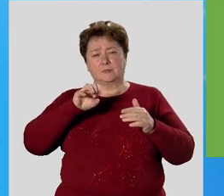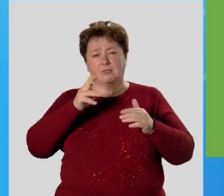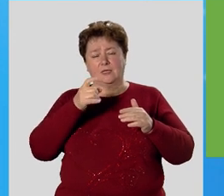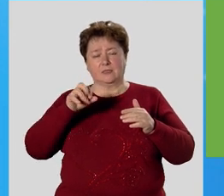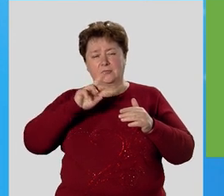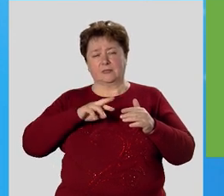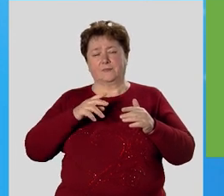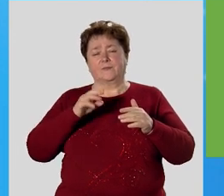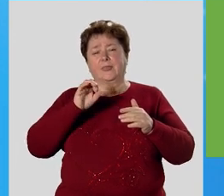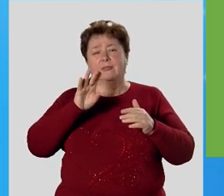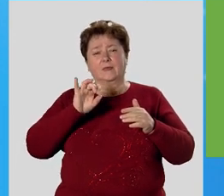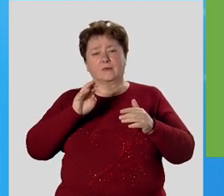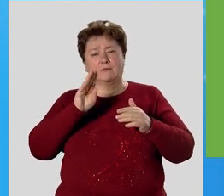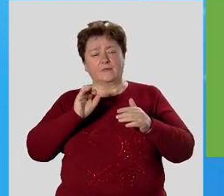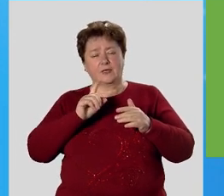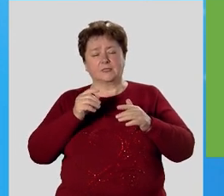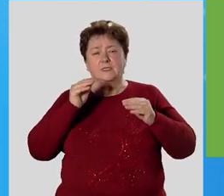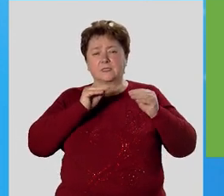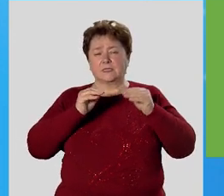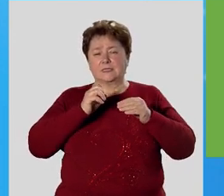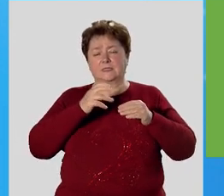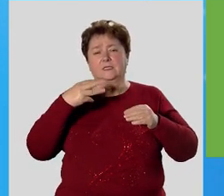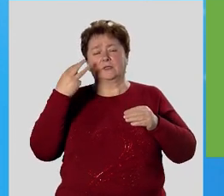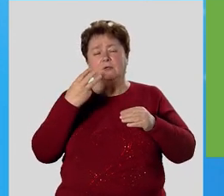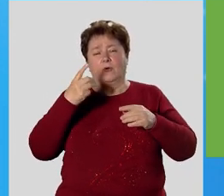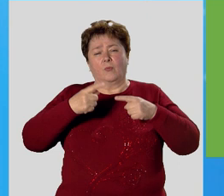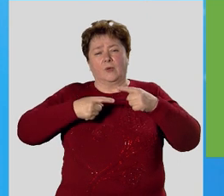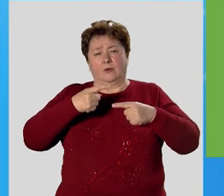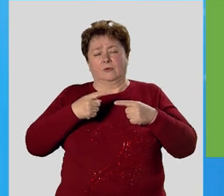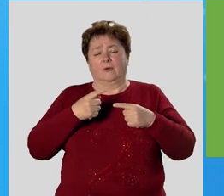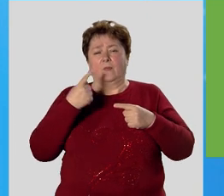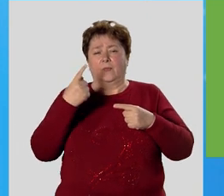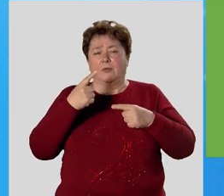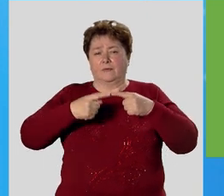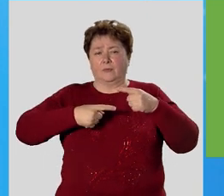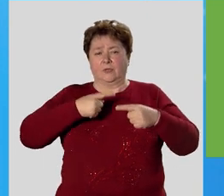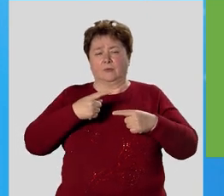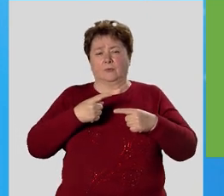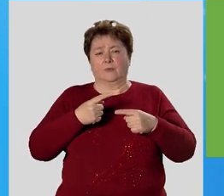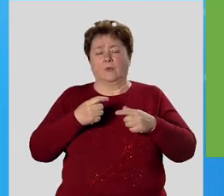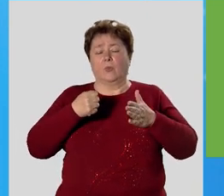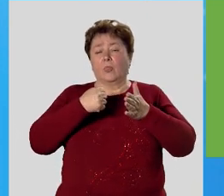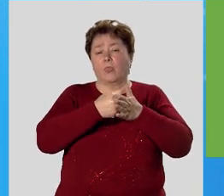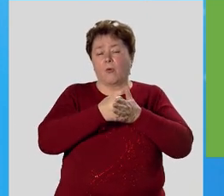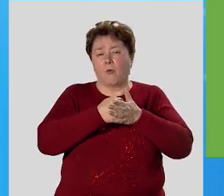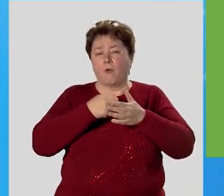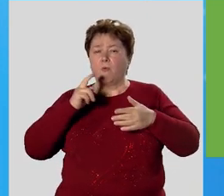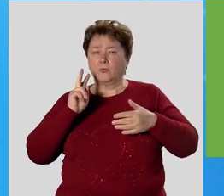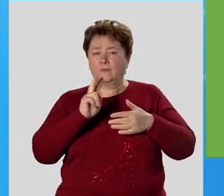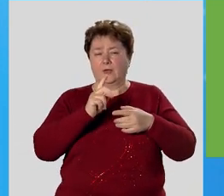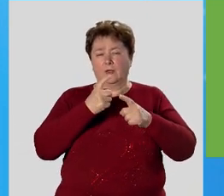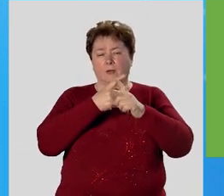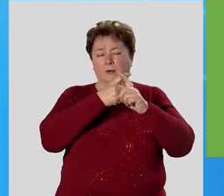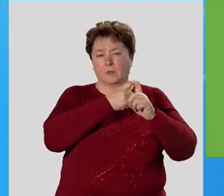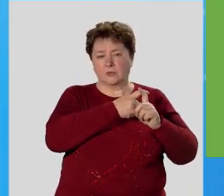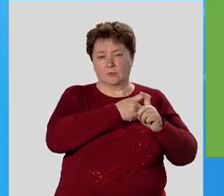ассимиляция. Интерфаза состоит из трех периодов. Первый период – до удвоения